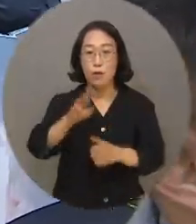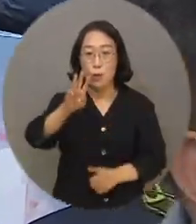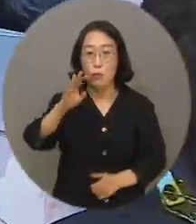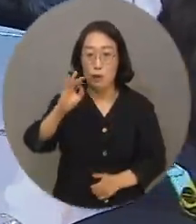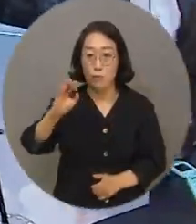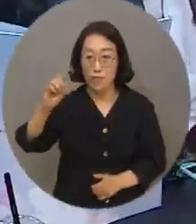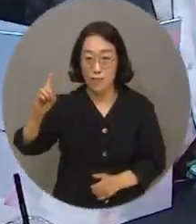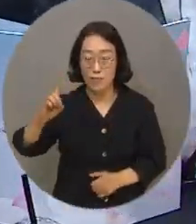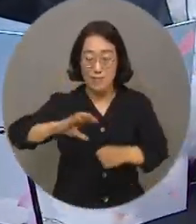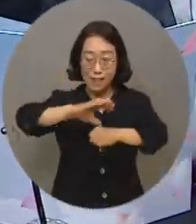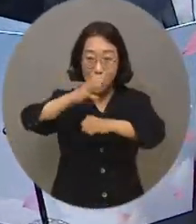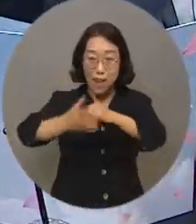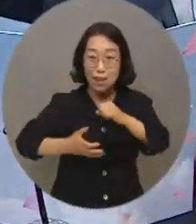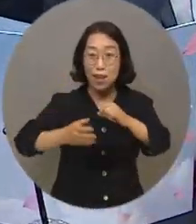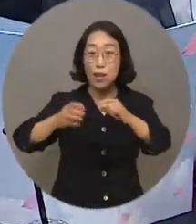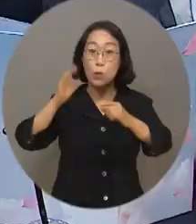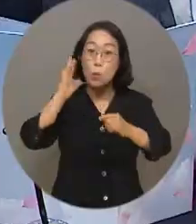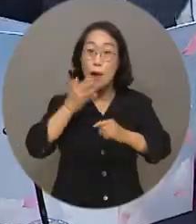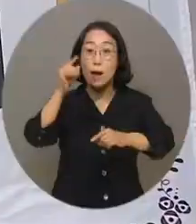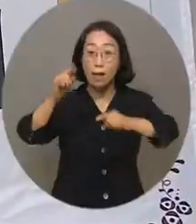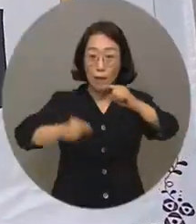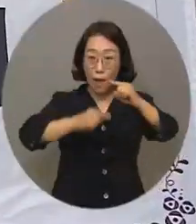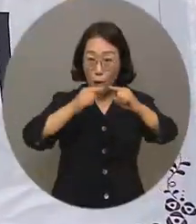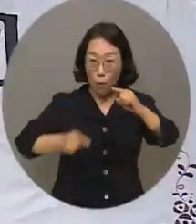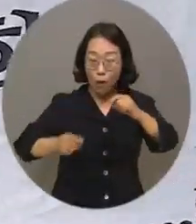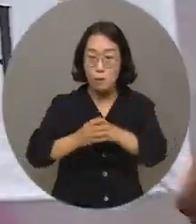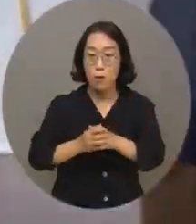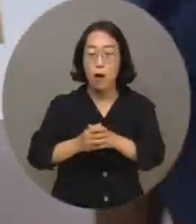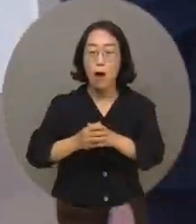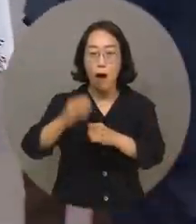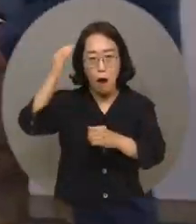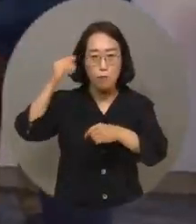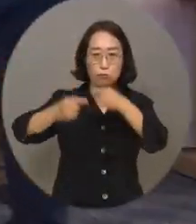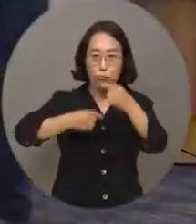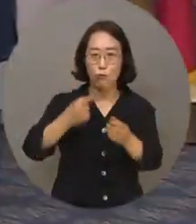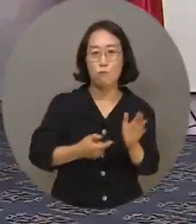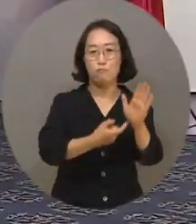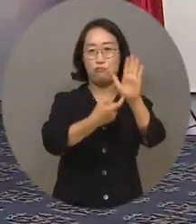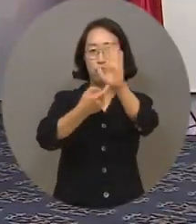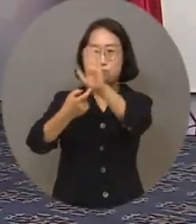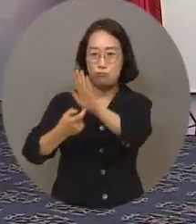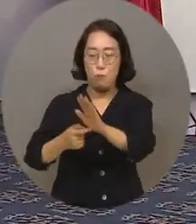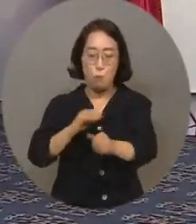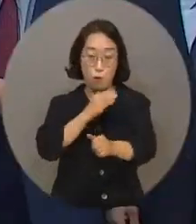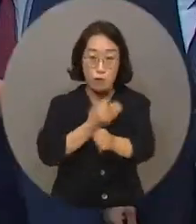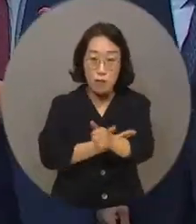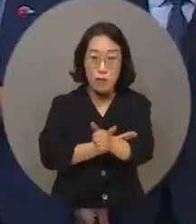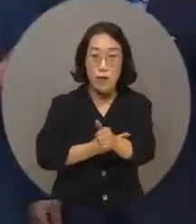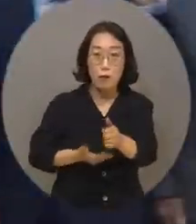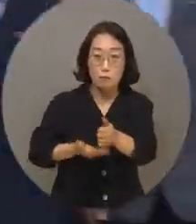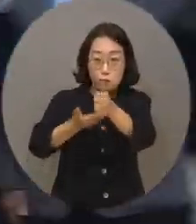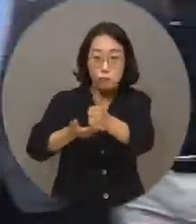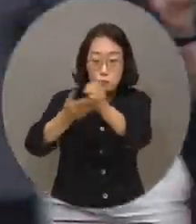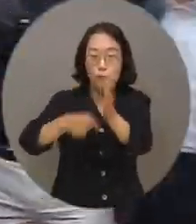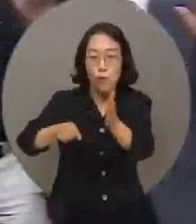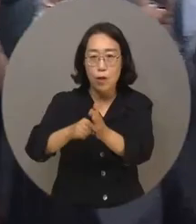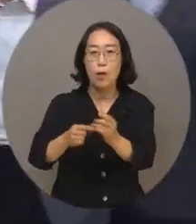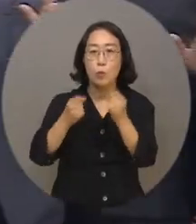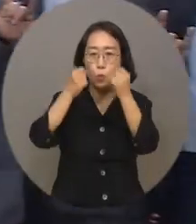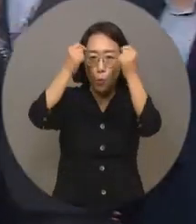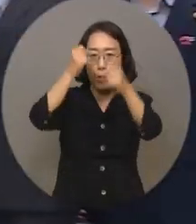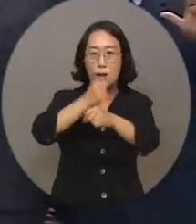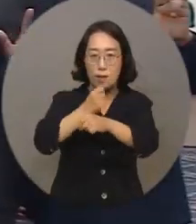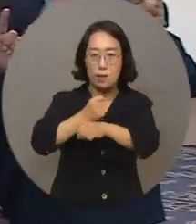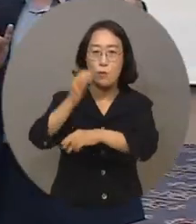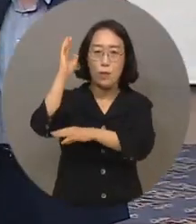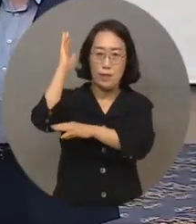WFD 세계농아인대회에서 한국수어의 법적 위상을 높이고 농인들의 권익 증진을 위해 최선을 다하겠다는 뜻을